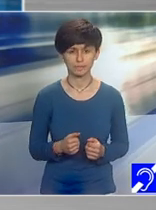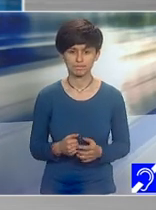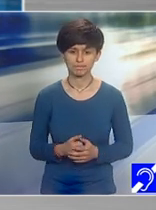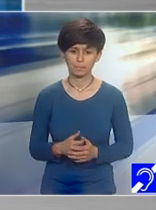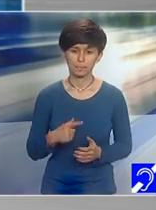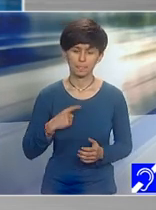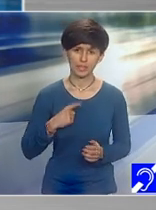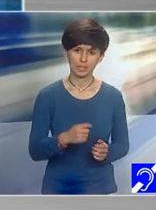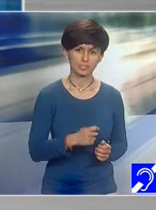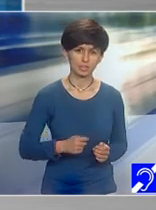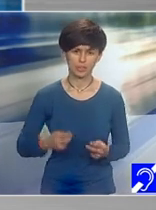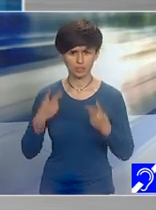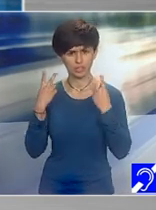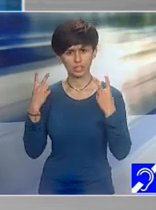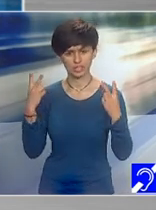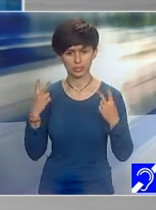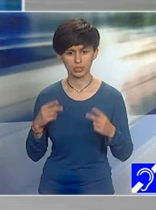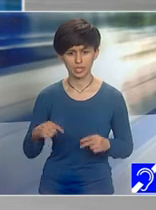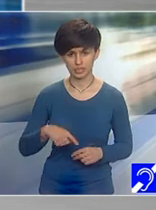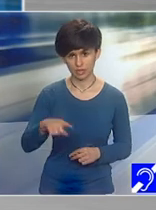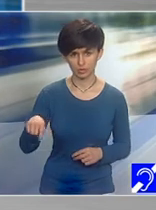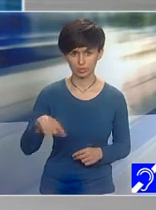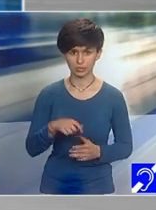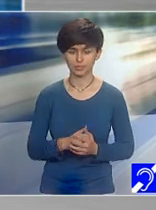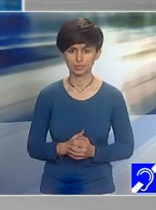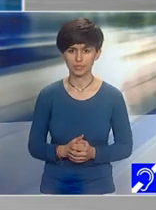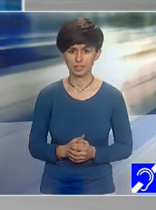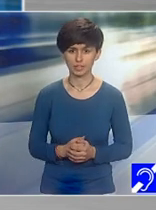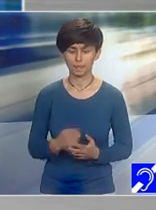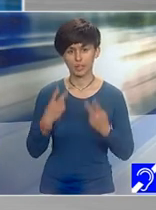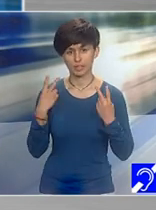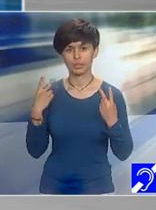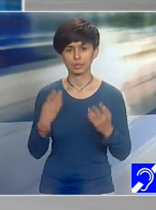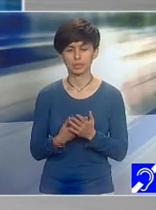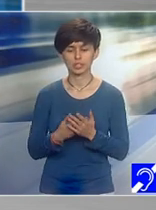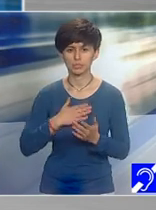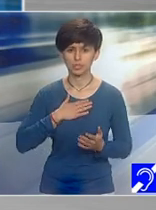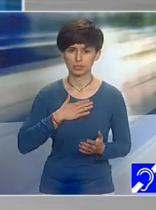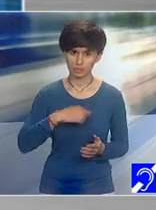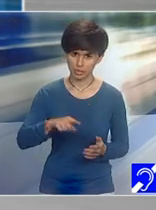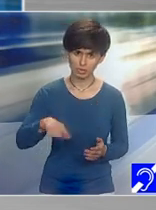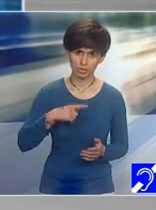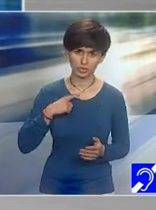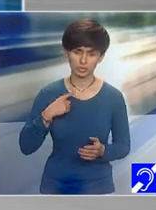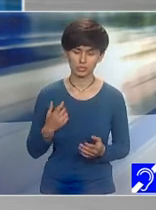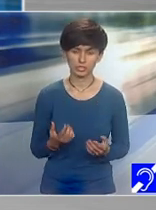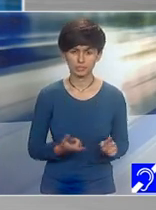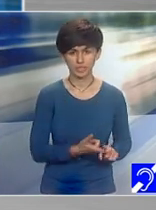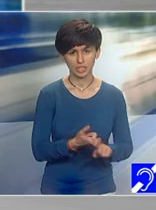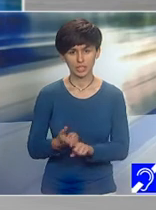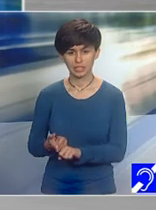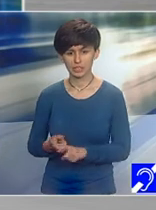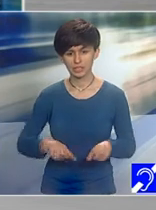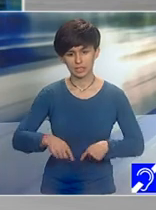este de departe cel mai important proiect al nostru. Tot importante pentru noi sunt cele legate și de trafic,